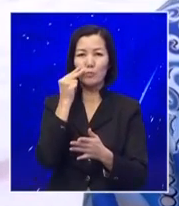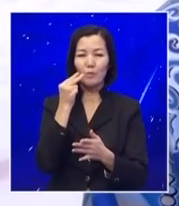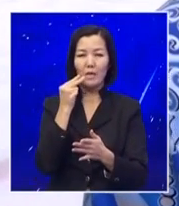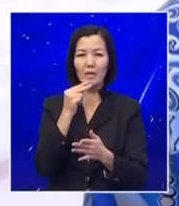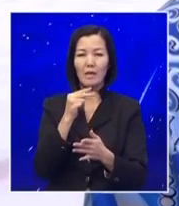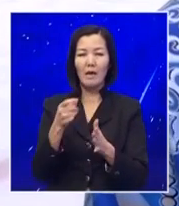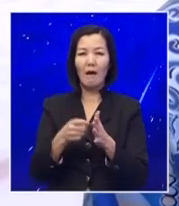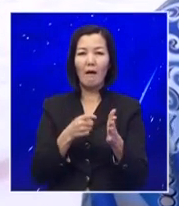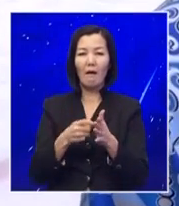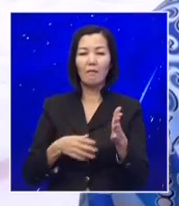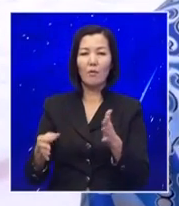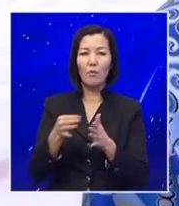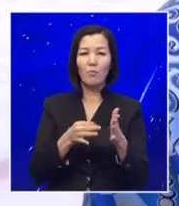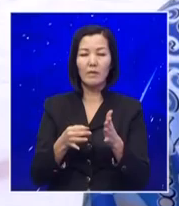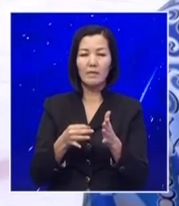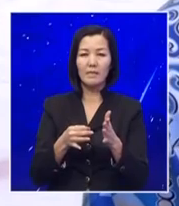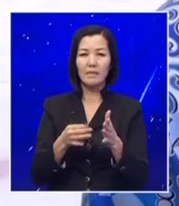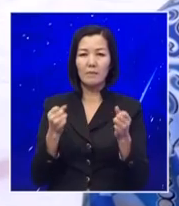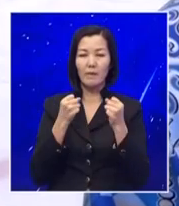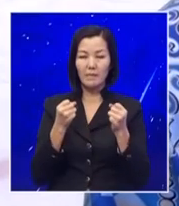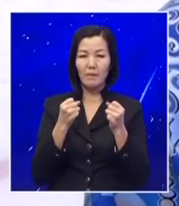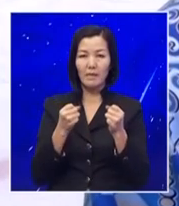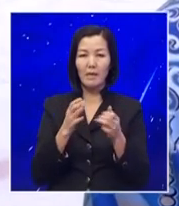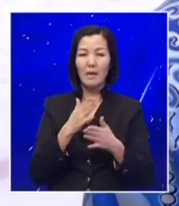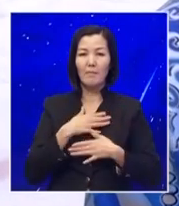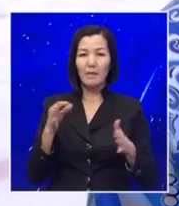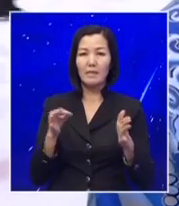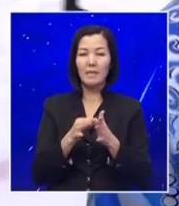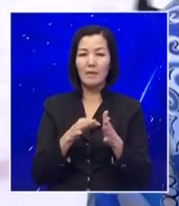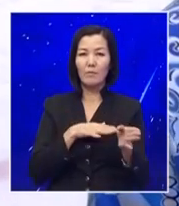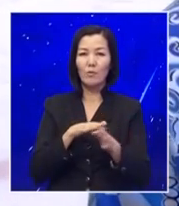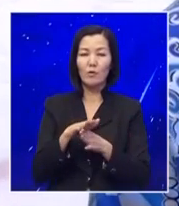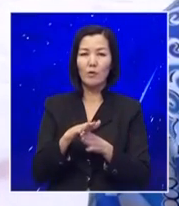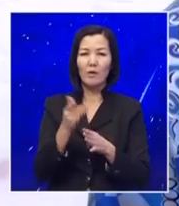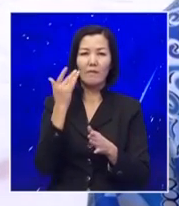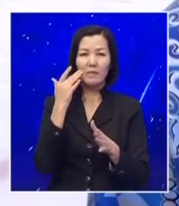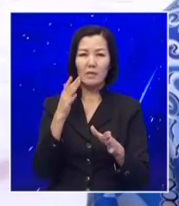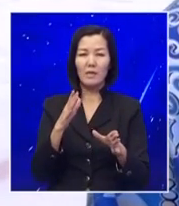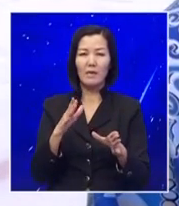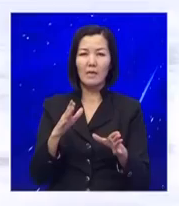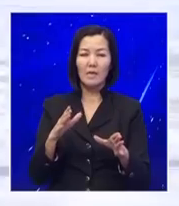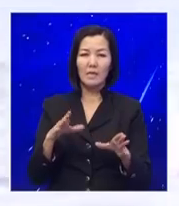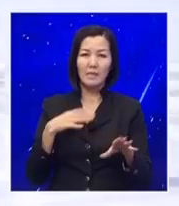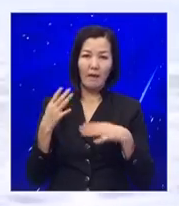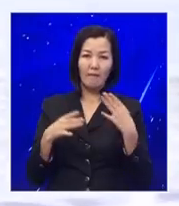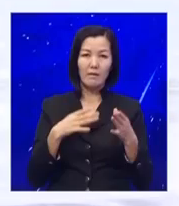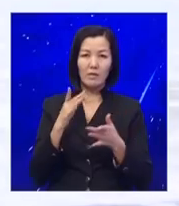және Қарағанды облысының мәнерлеп сырғанаушылары. Мен мақсатыма жету үшін үнемі мұз айдынында дайындаламын.